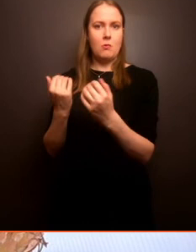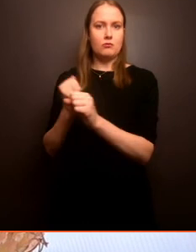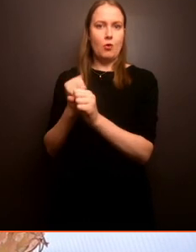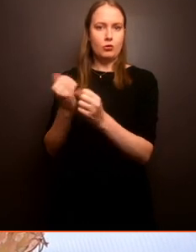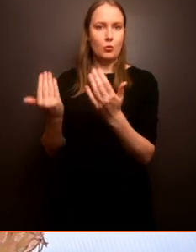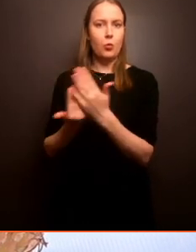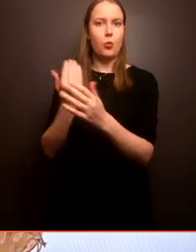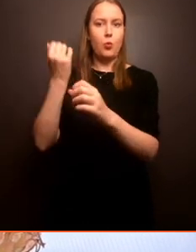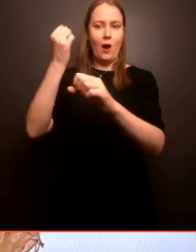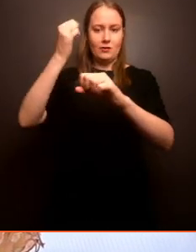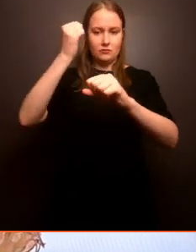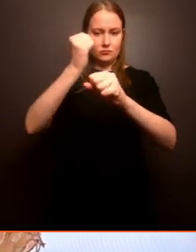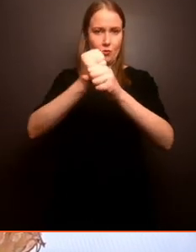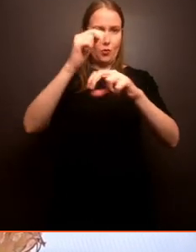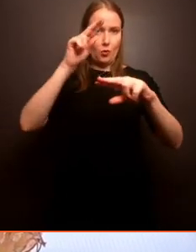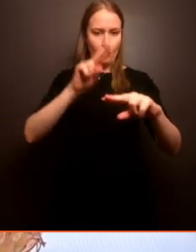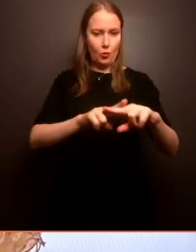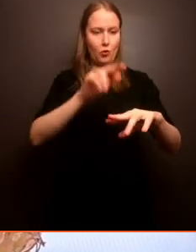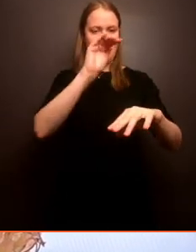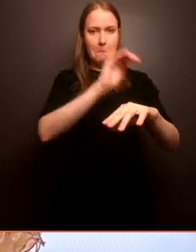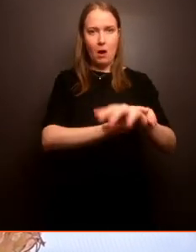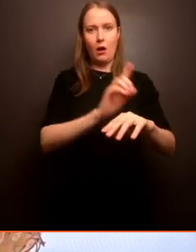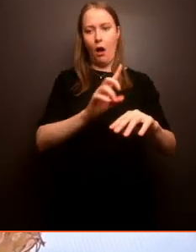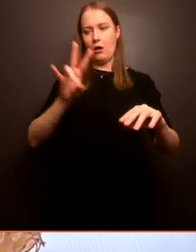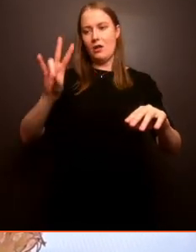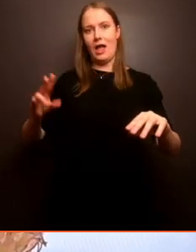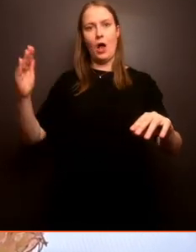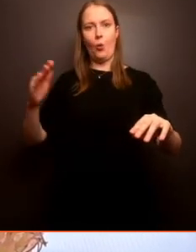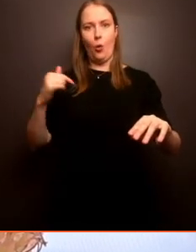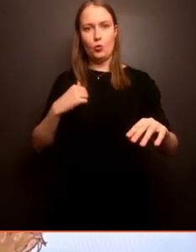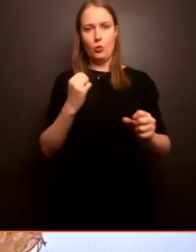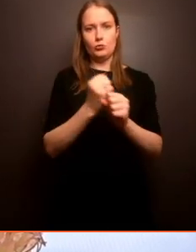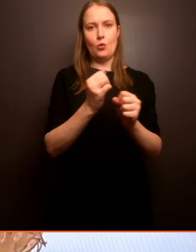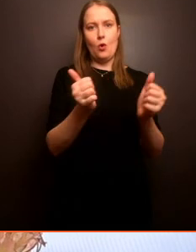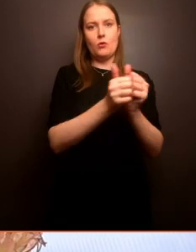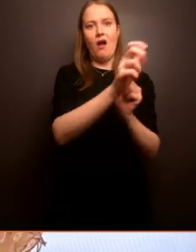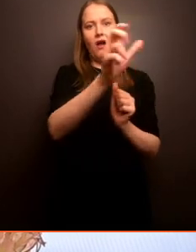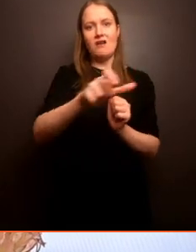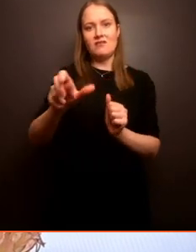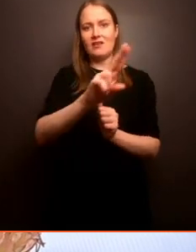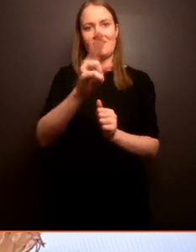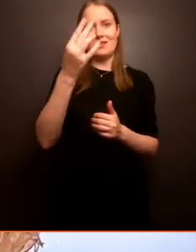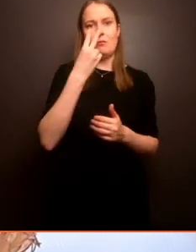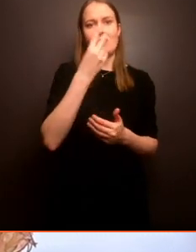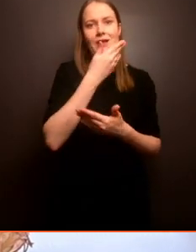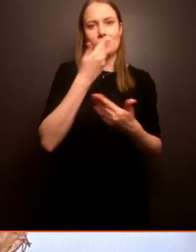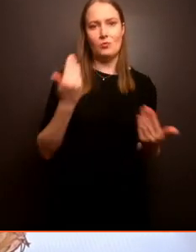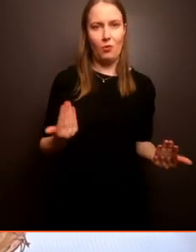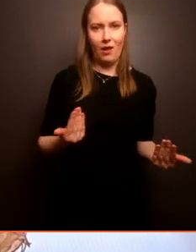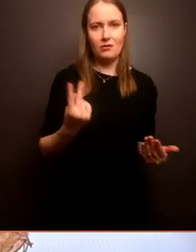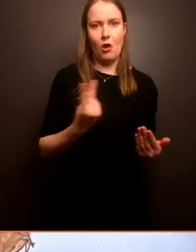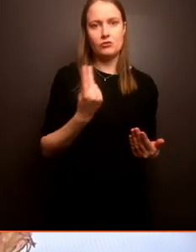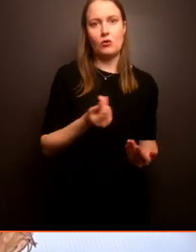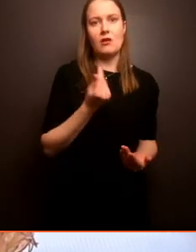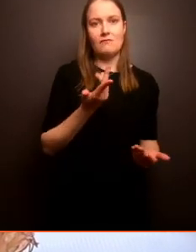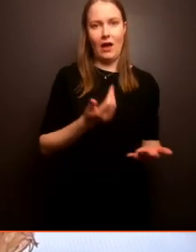uues kohas, olen ikka endiselt oma kodus ja oma töökaaslasi ma peaaegu näinud ei ole. Ja ka nendes olukordades tuleb ikkagi siis see